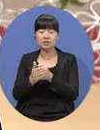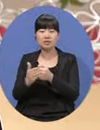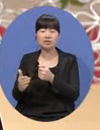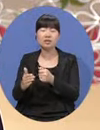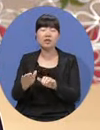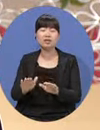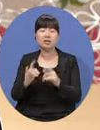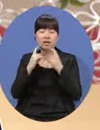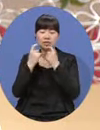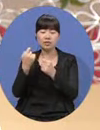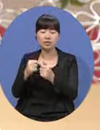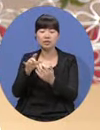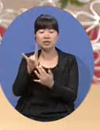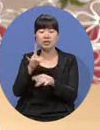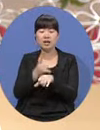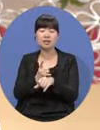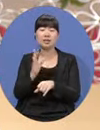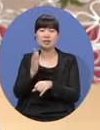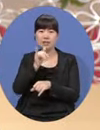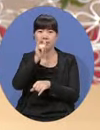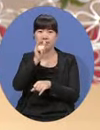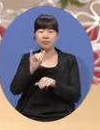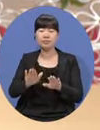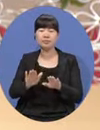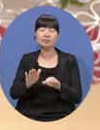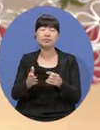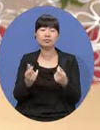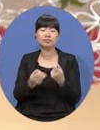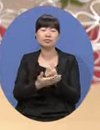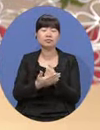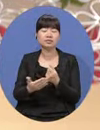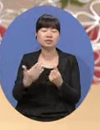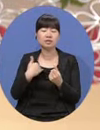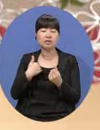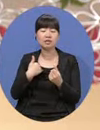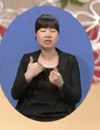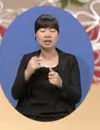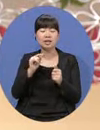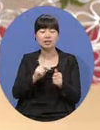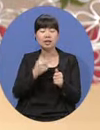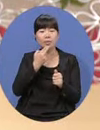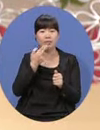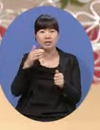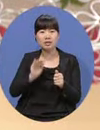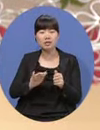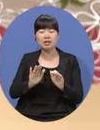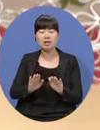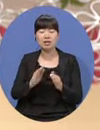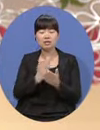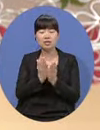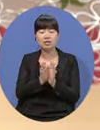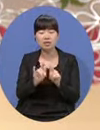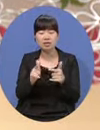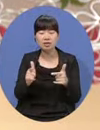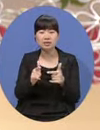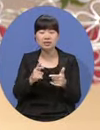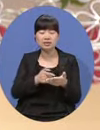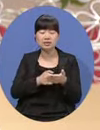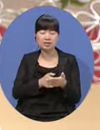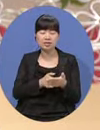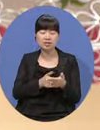사교육을 제가 선택을 하게 되더라고요 예 그래서 저는 안 시킨다 하지만은 그래도 요것저것 최대한이